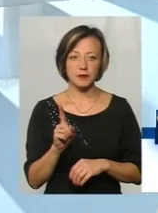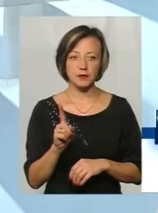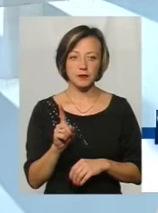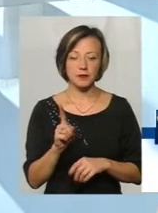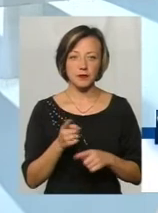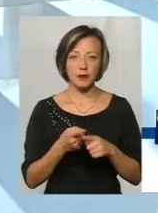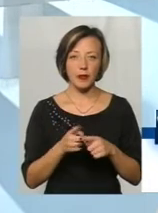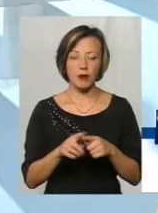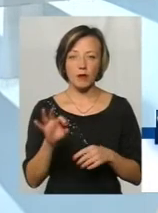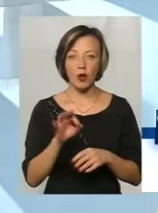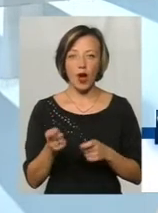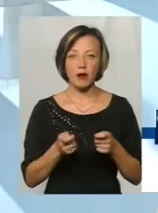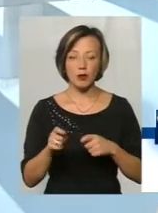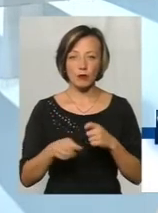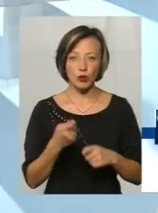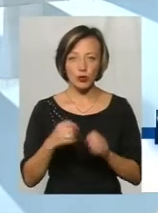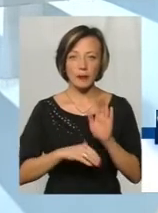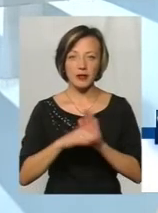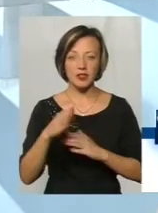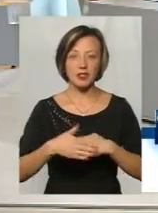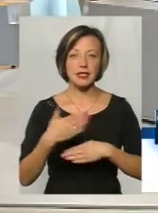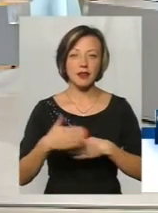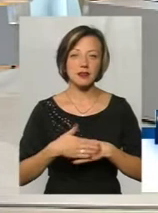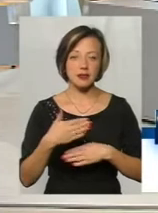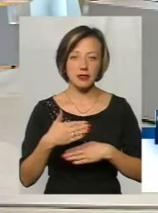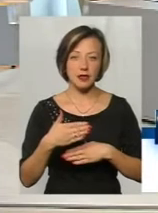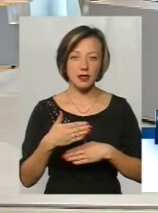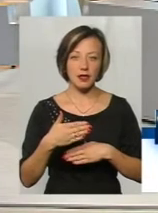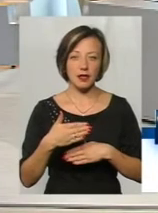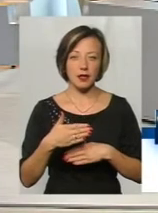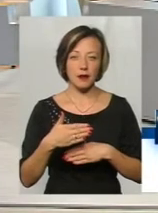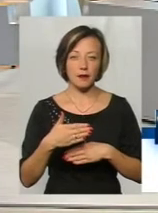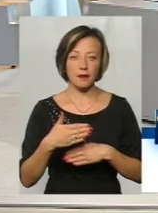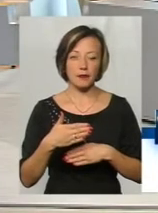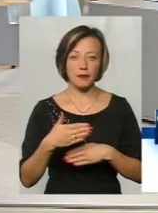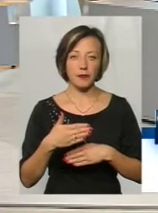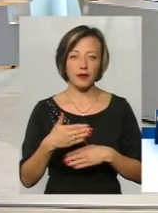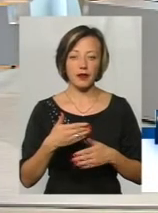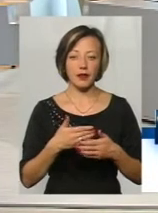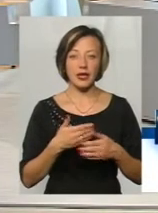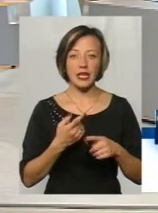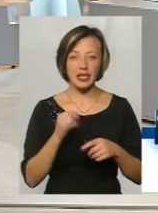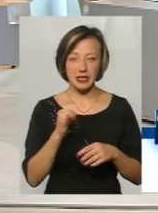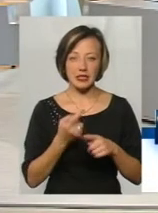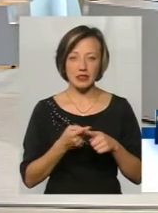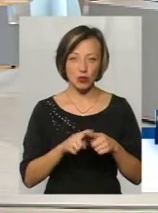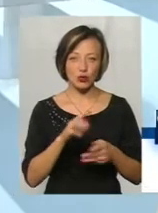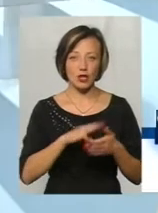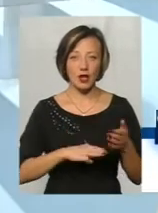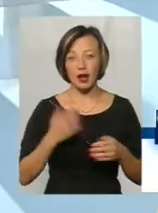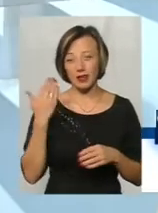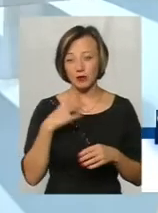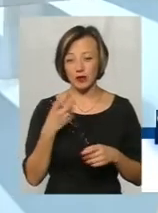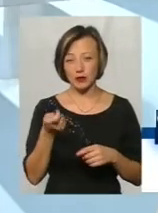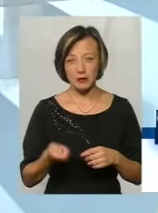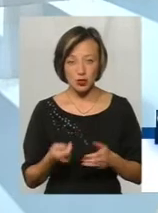І значно підвищилися санкції від самого штрафу. Тобто, якщо раніше це були такі символічні